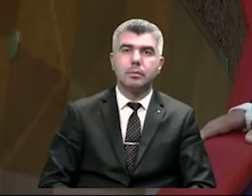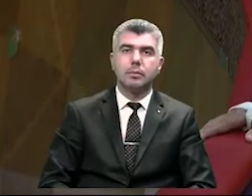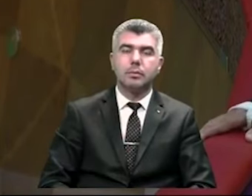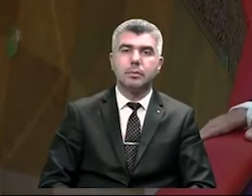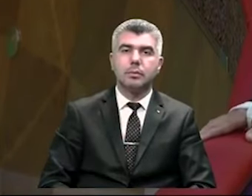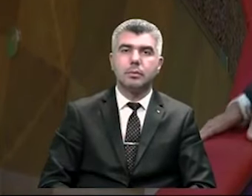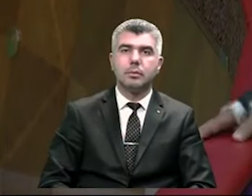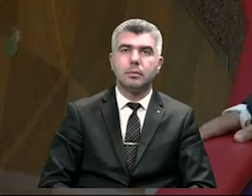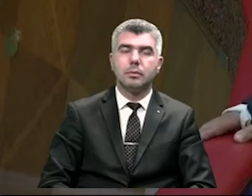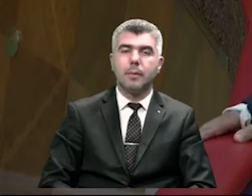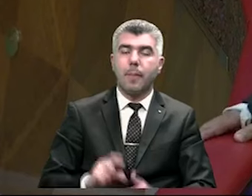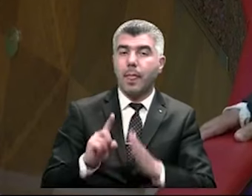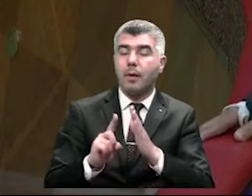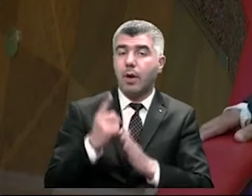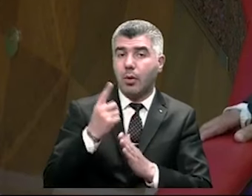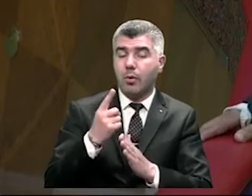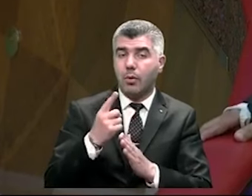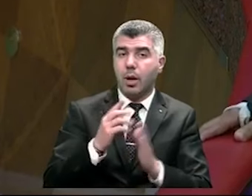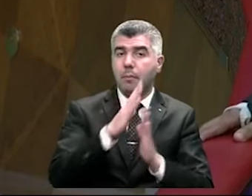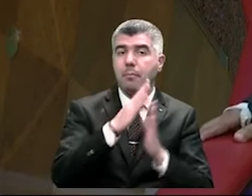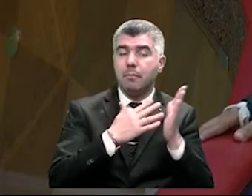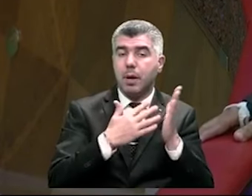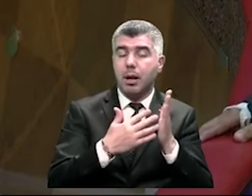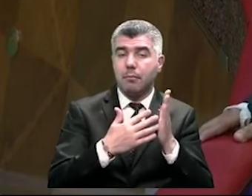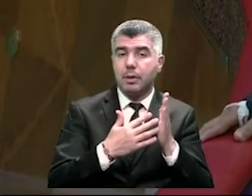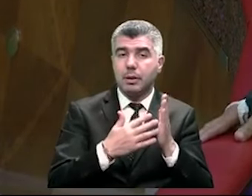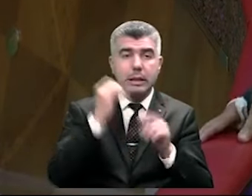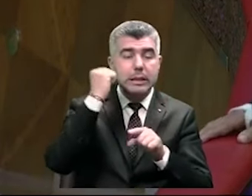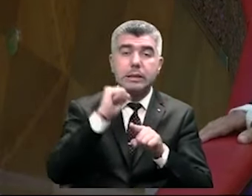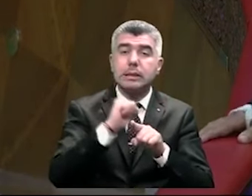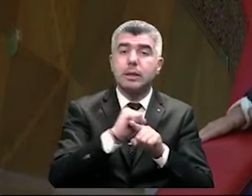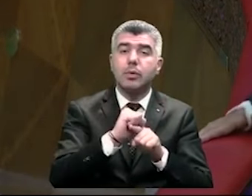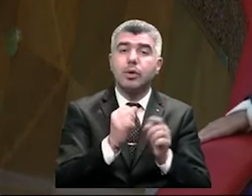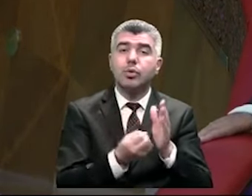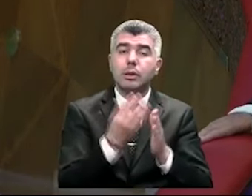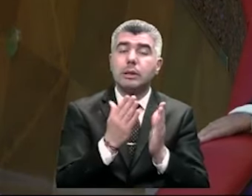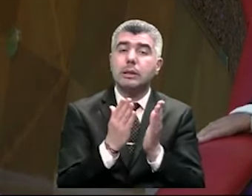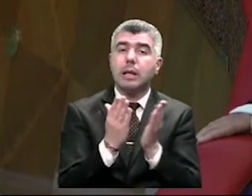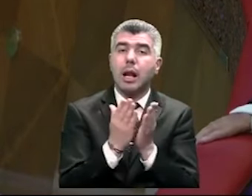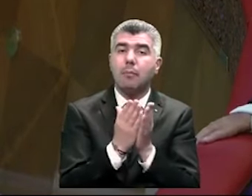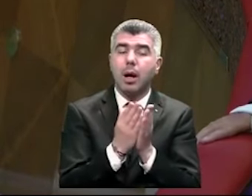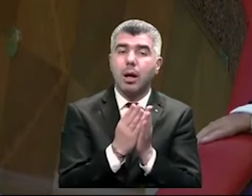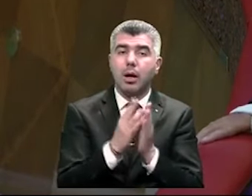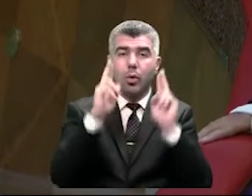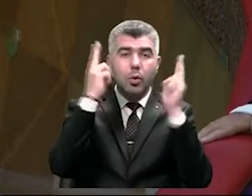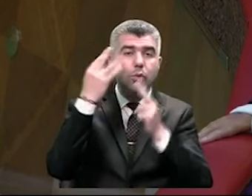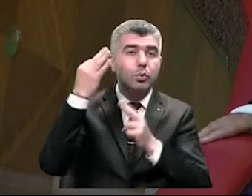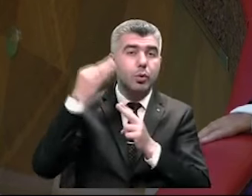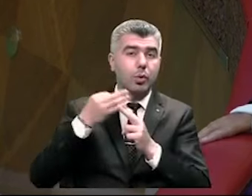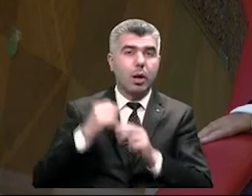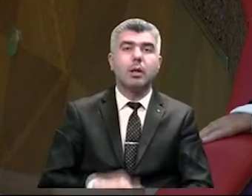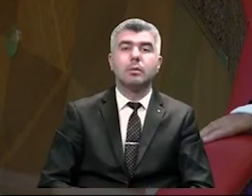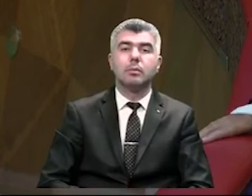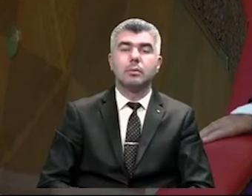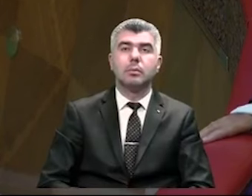المحترم اولا في هذا البرنامج ديال تكوين جيل جديد من طلبه الدكتوره كشكل من احد